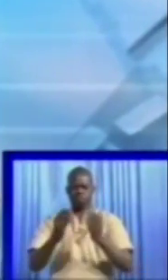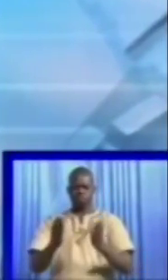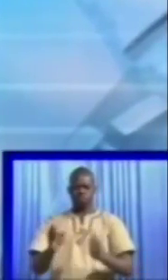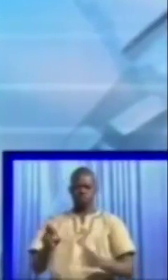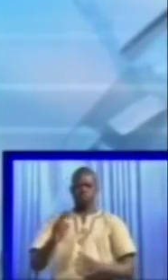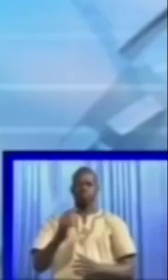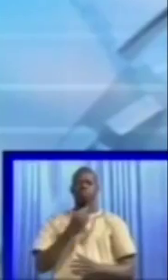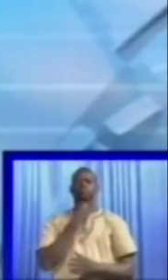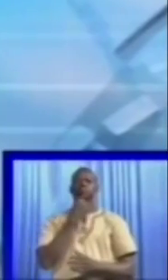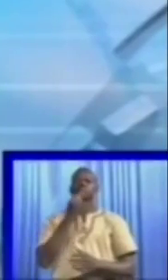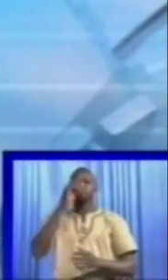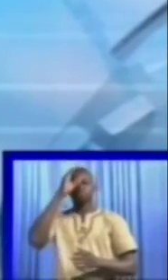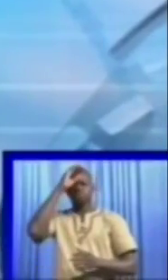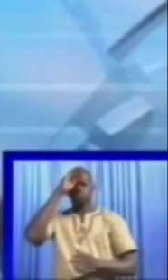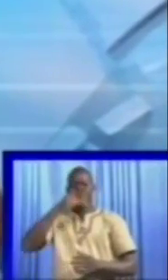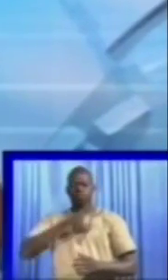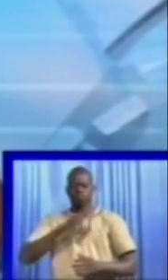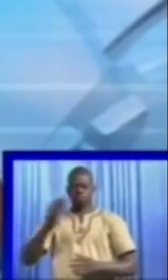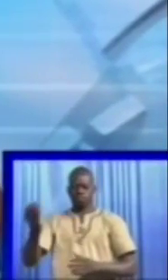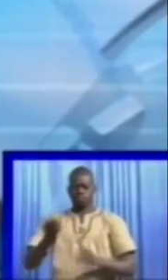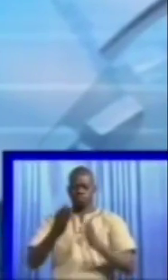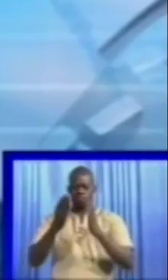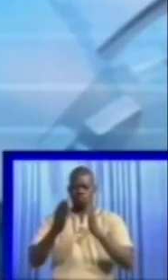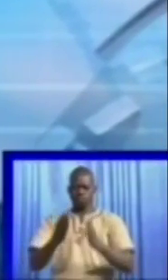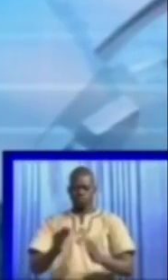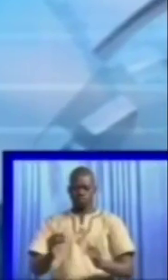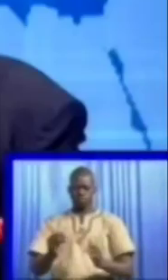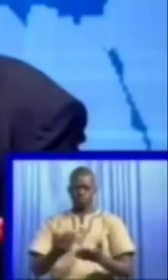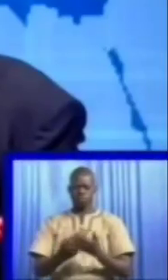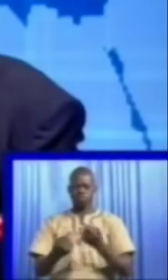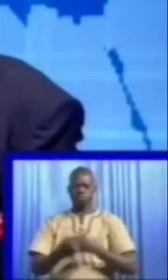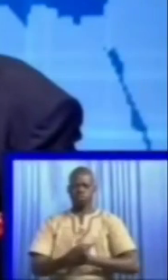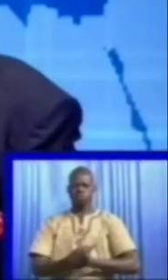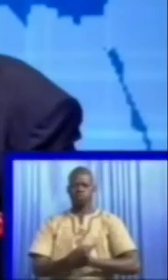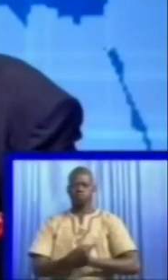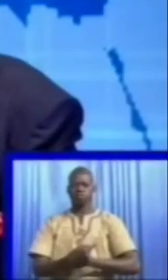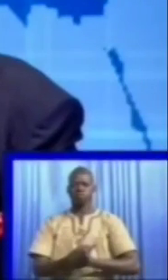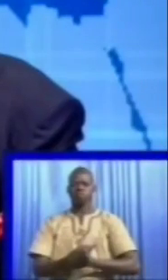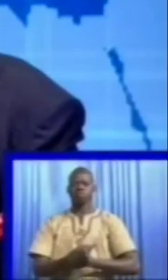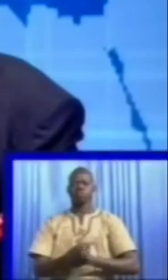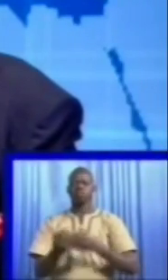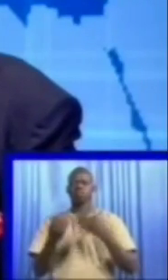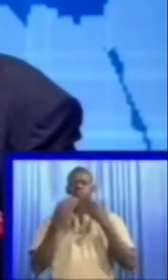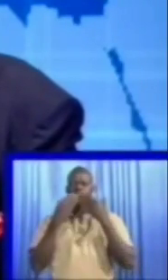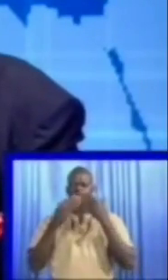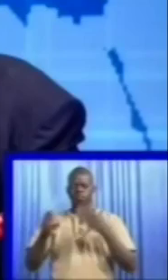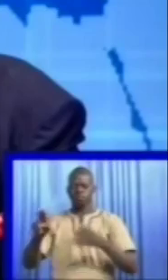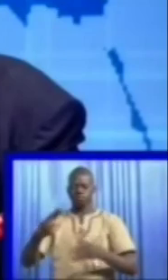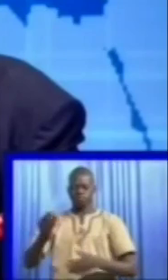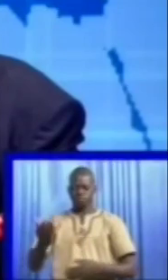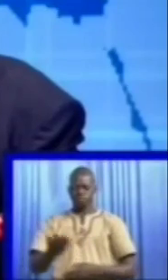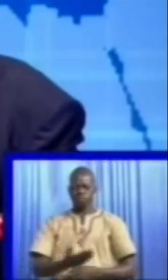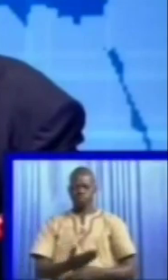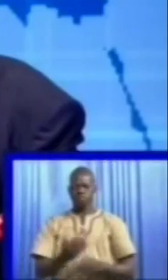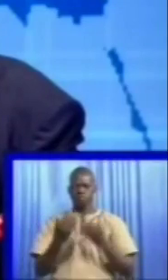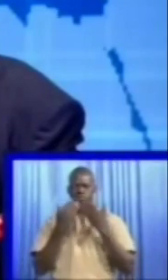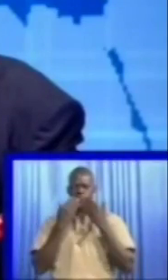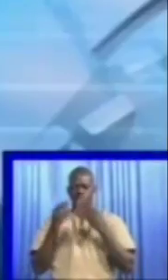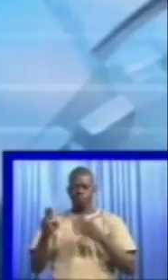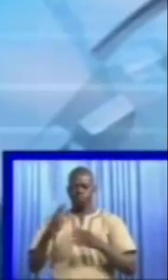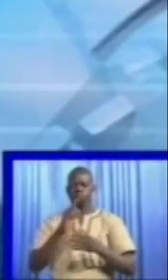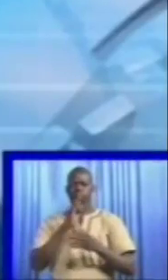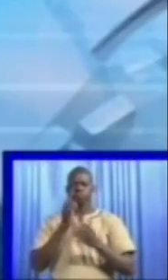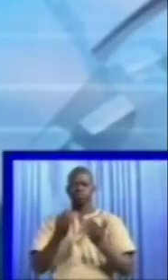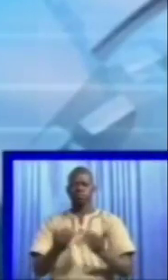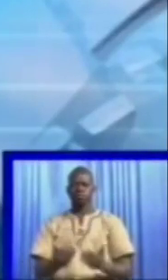Monsieur Jean Mio est l'invité de cette édition. Bonjour. Bonjour et merci de votre invitation. Merci à vous d'être là. On vous